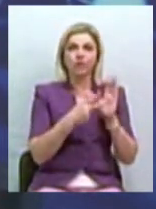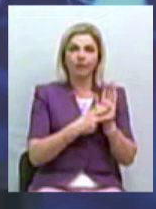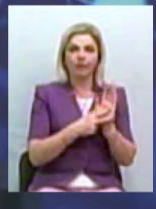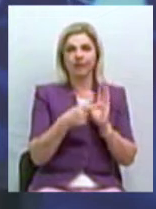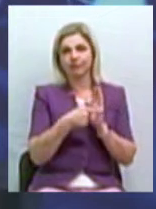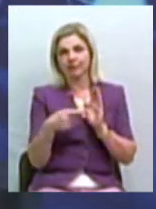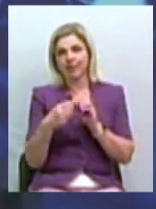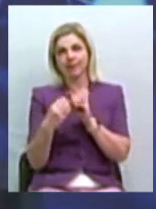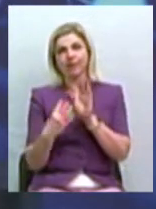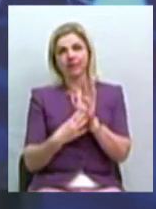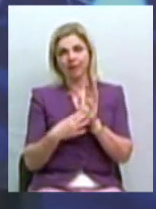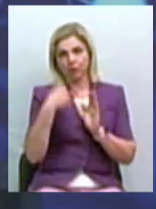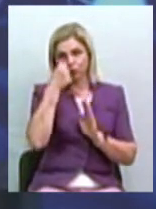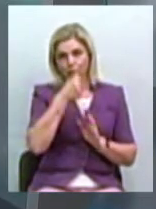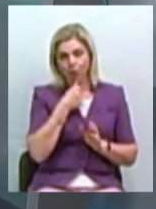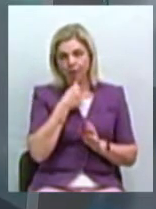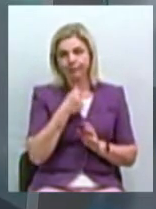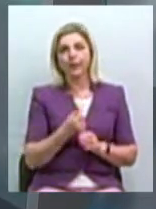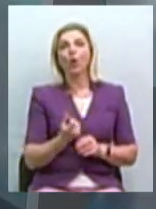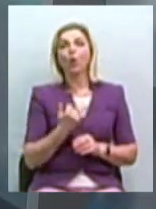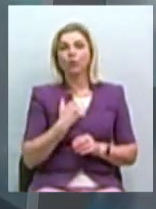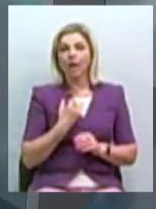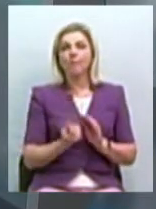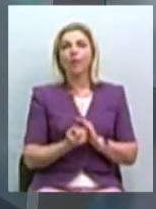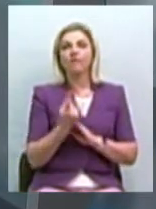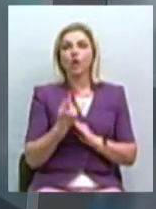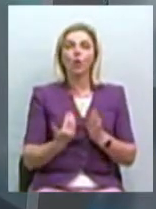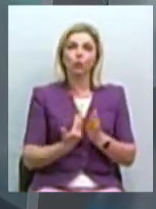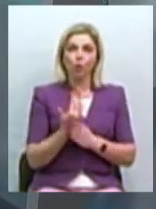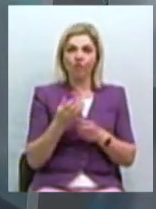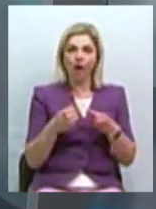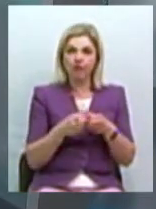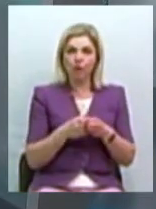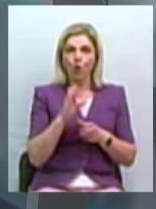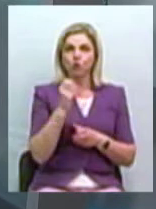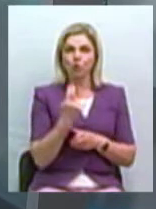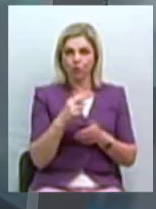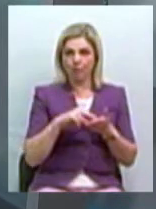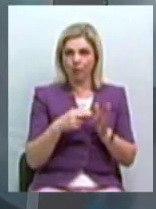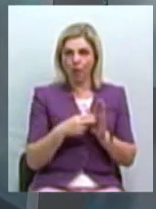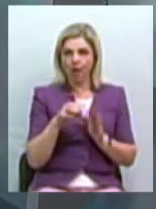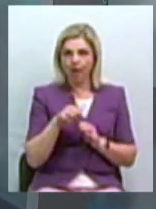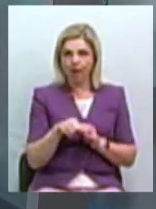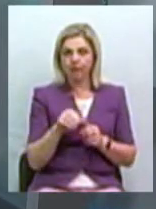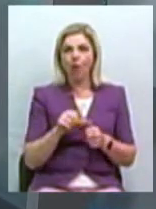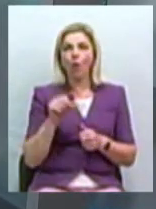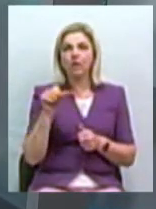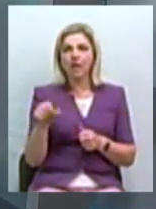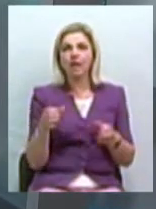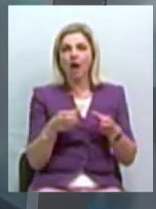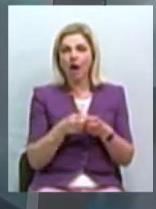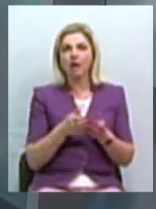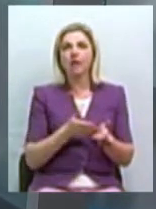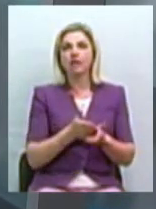2018-2019 роках? Ну, по-перше, у нас з'явилася нова категорія, да, це соціальні проєкти, тобто це окрема категорія, яка спрямована